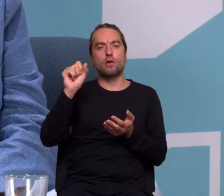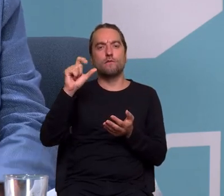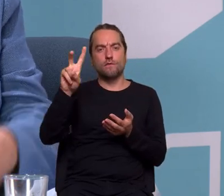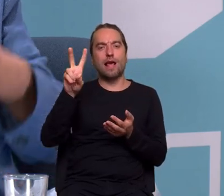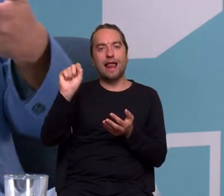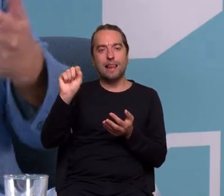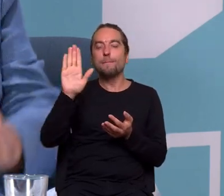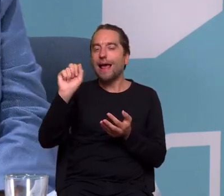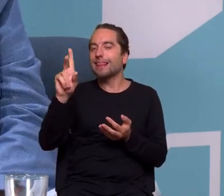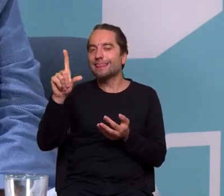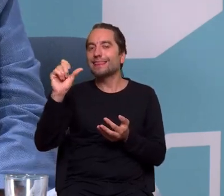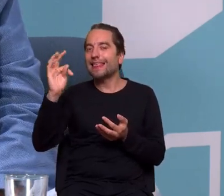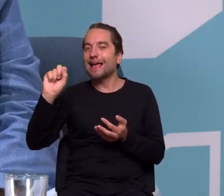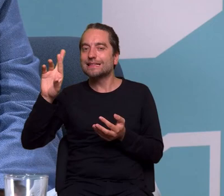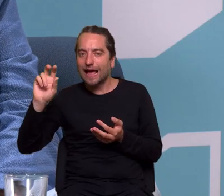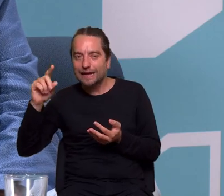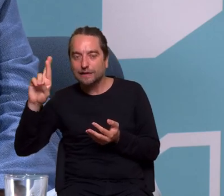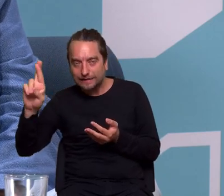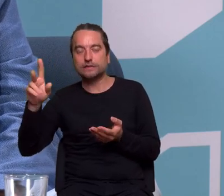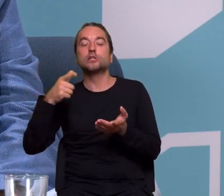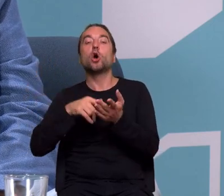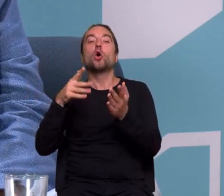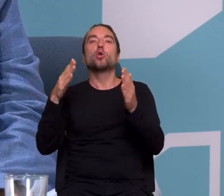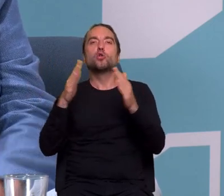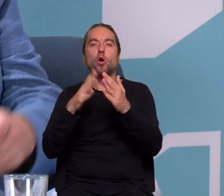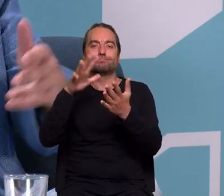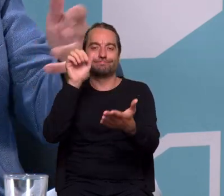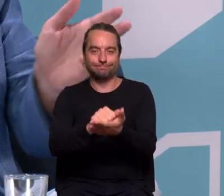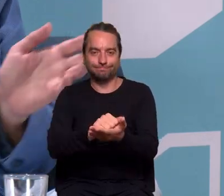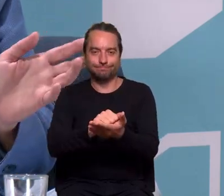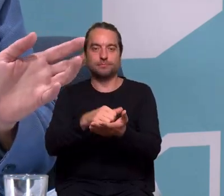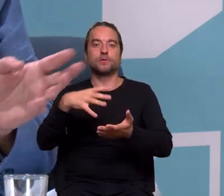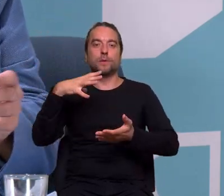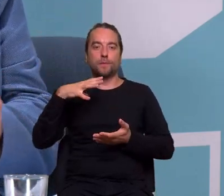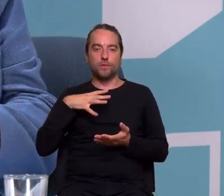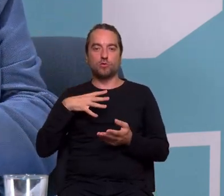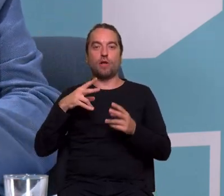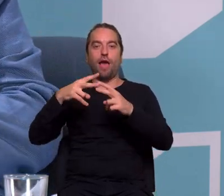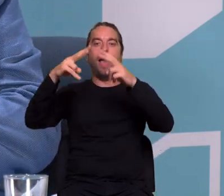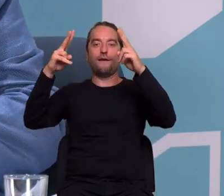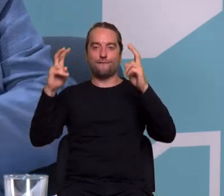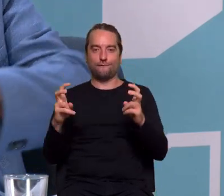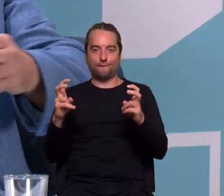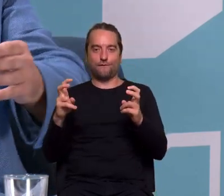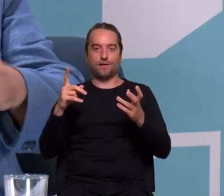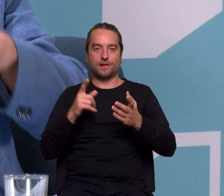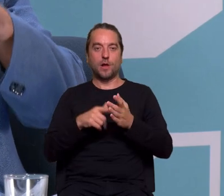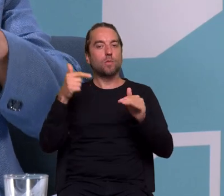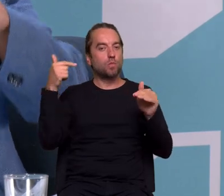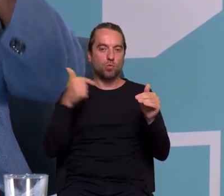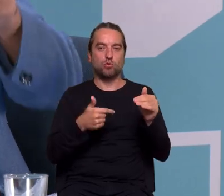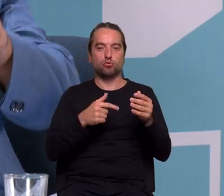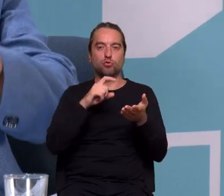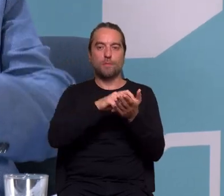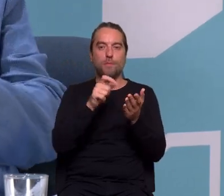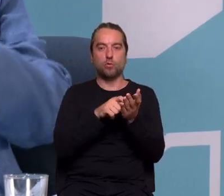Zajęty dom. To kiedy bohaterowie tej noweli mieszkający w wielkiej rezydencji ciągle się muszą wyprowadzać z jakiegoś